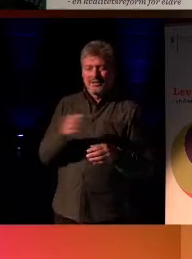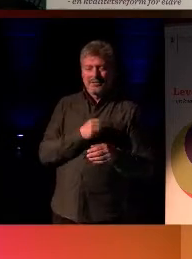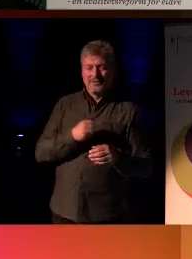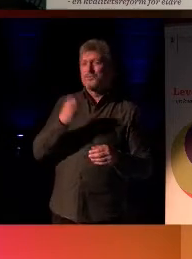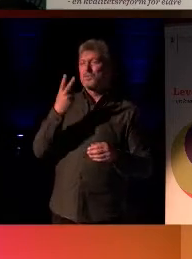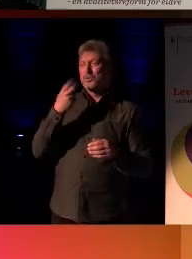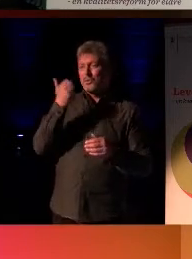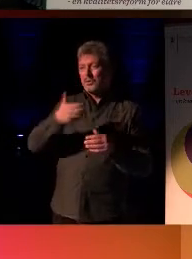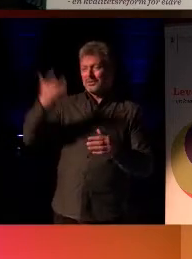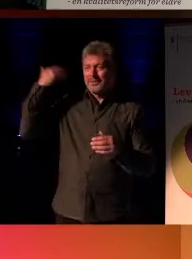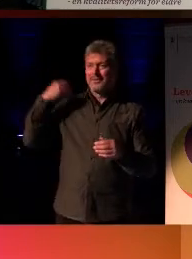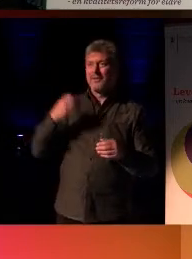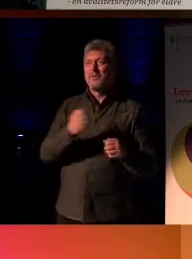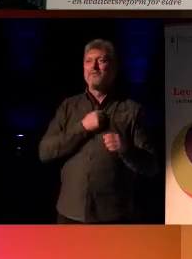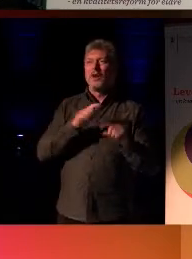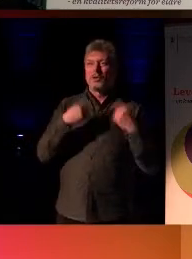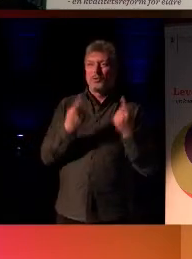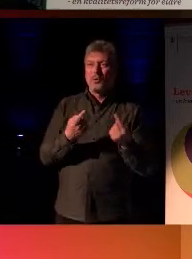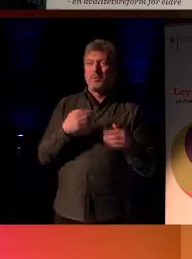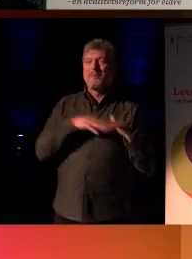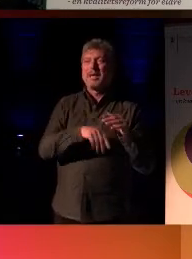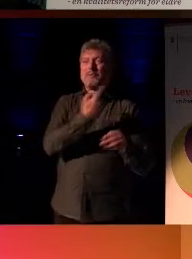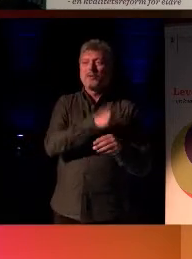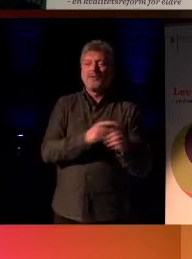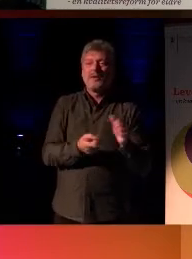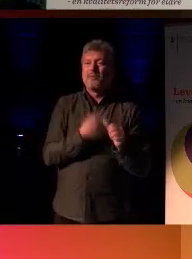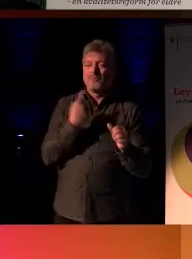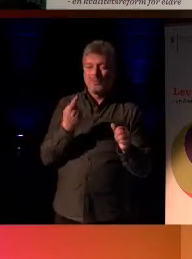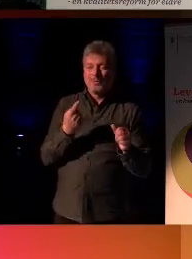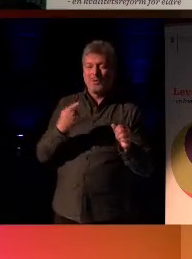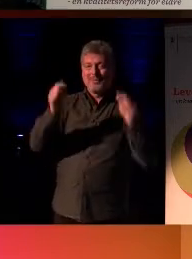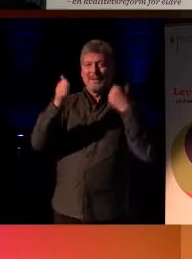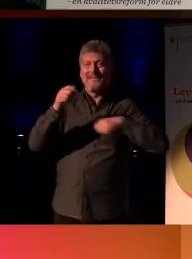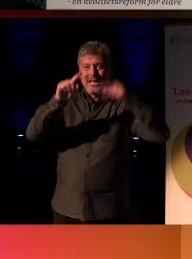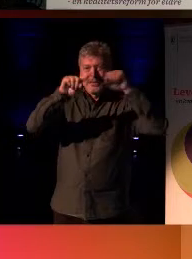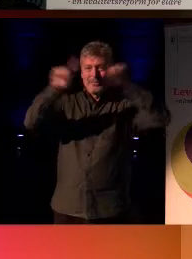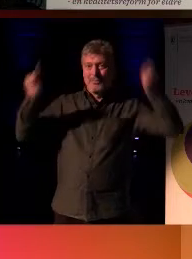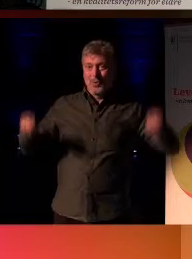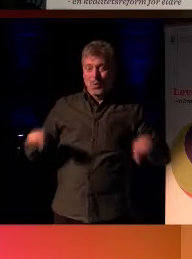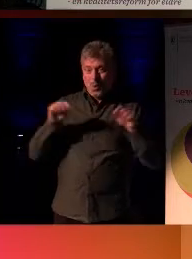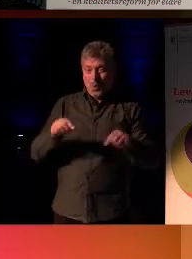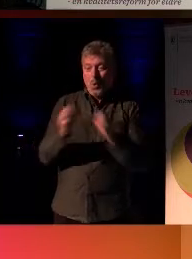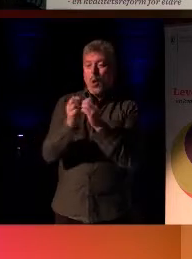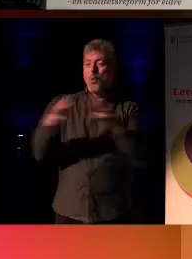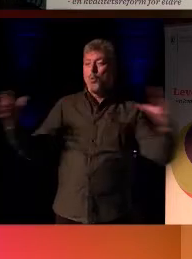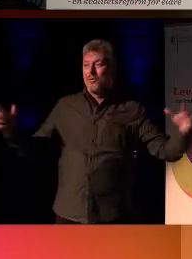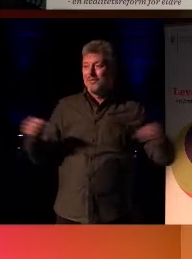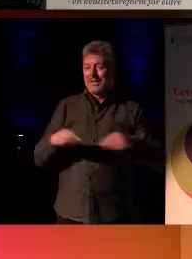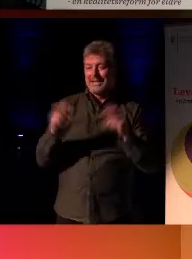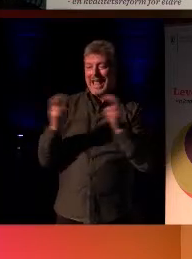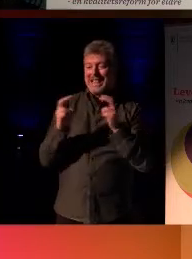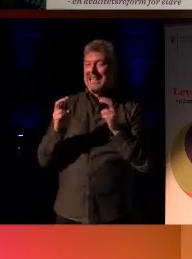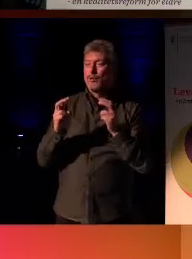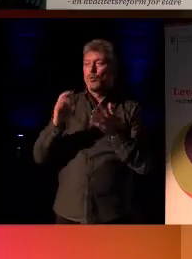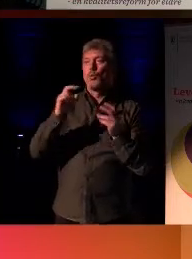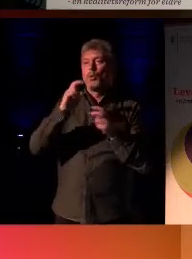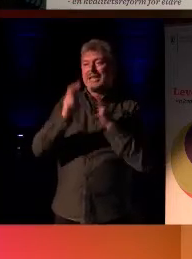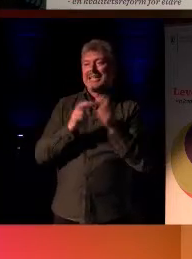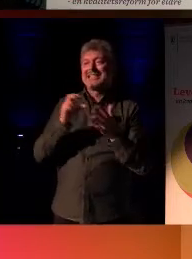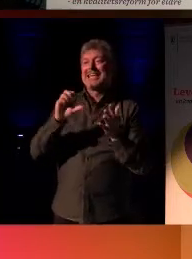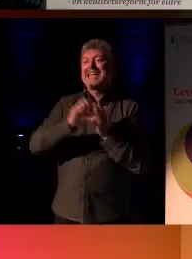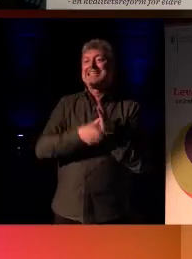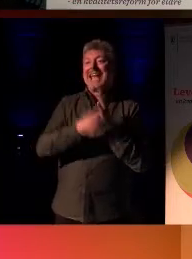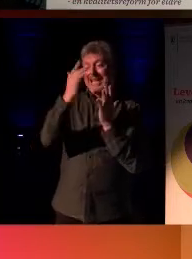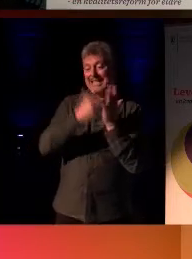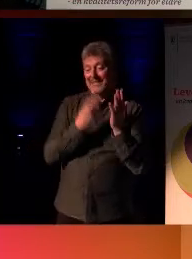vaktrommet hjemmesykepleien. Det begynte med en whiteboard som nå har utviklet seg til den elektroniske sjekklista det så i stad. Men det er